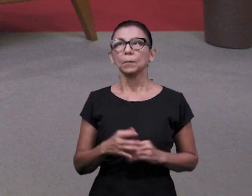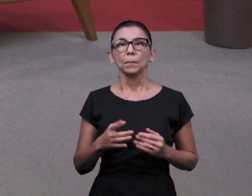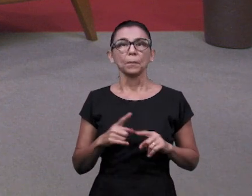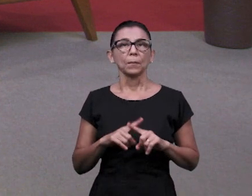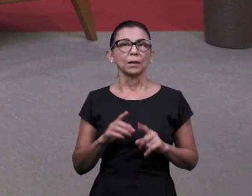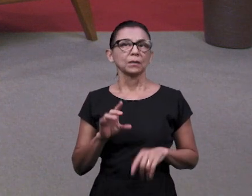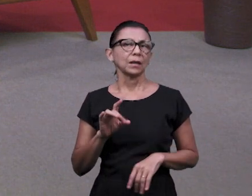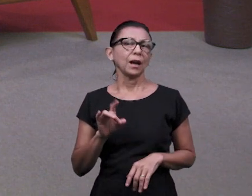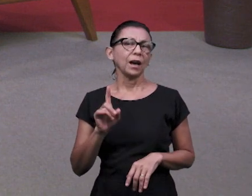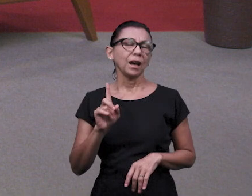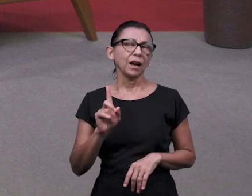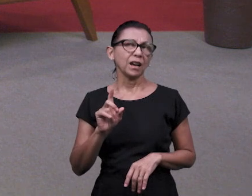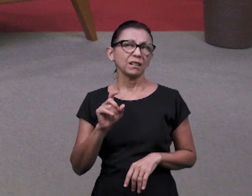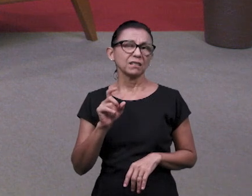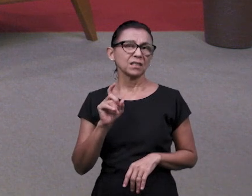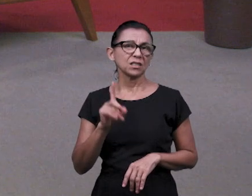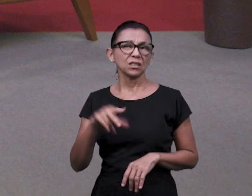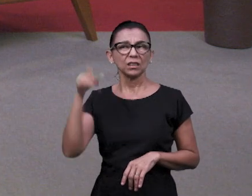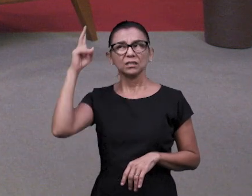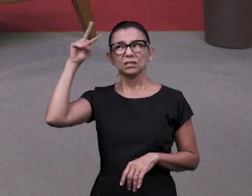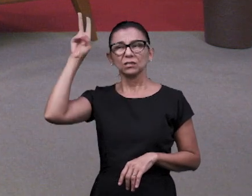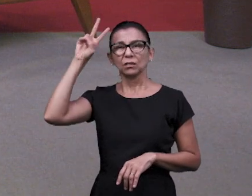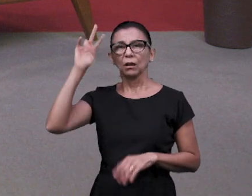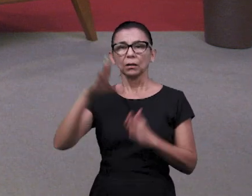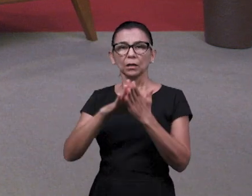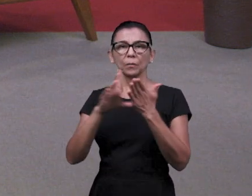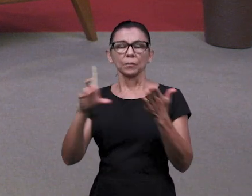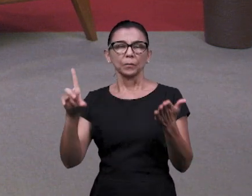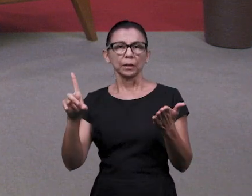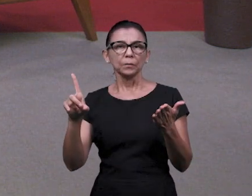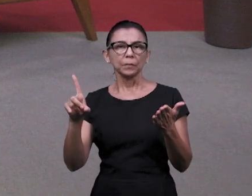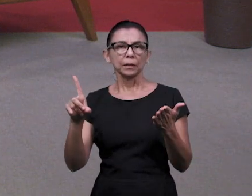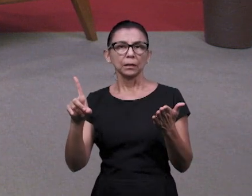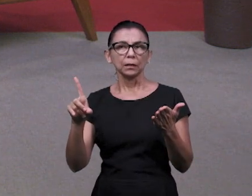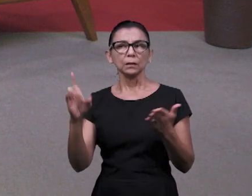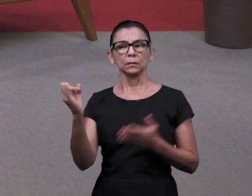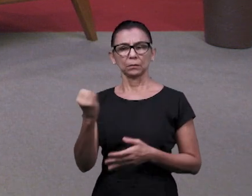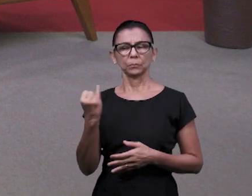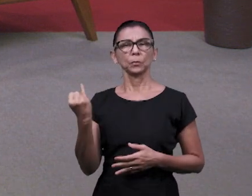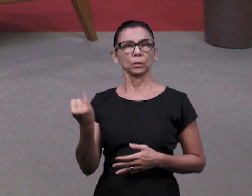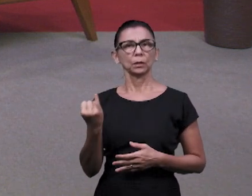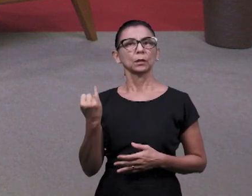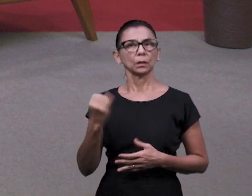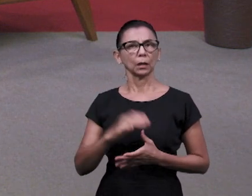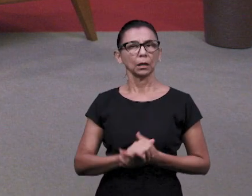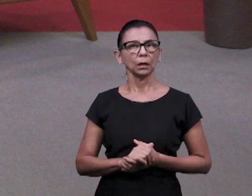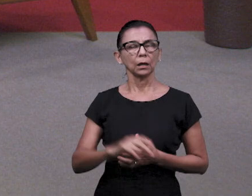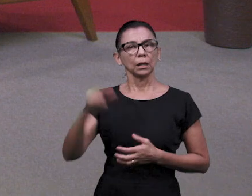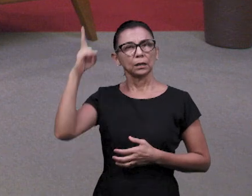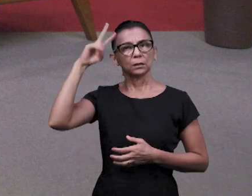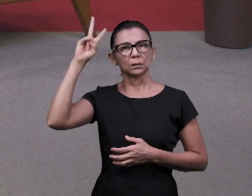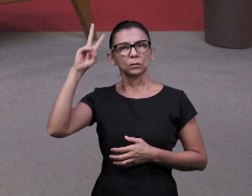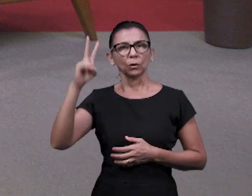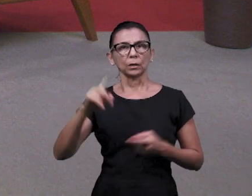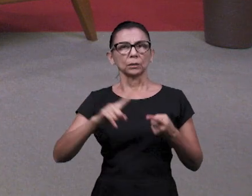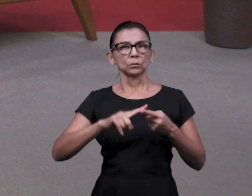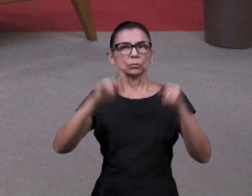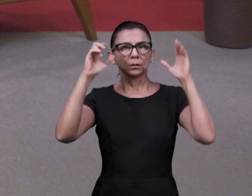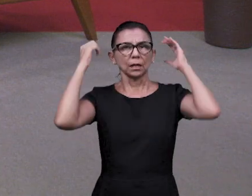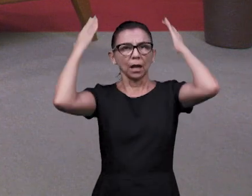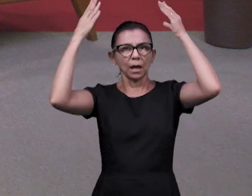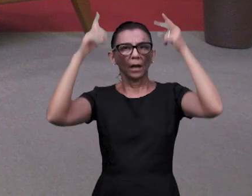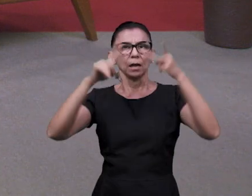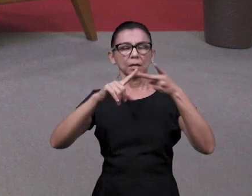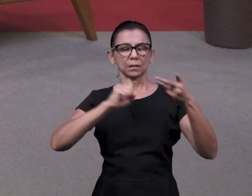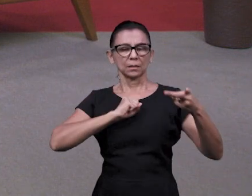connaître l'histoire, c'est quelque chose de très important. Étudier la Bible, connaître l'histoire des rois, des sacrificateurs, des